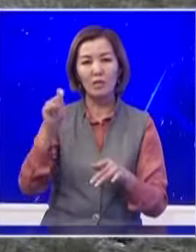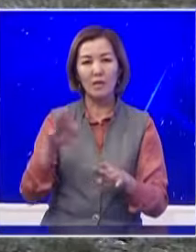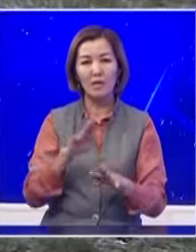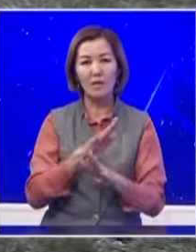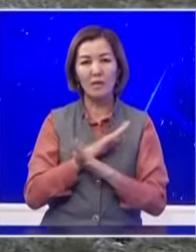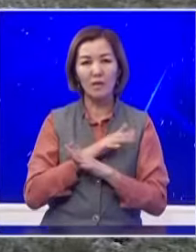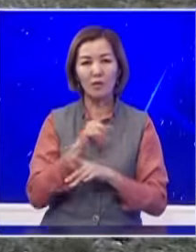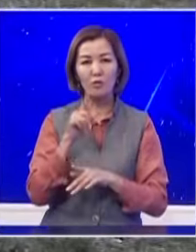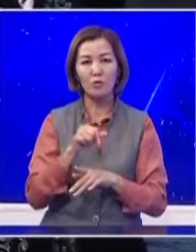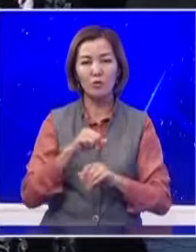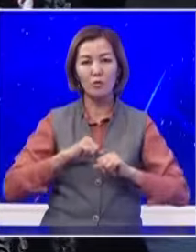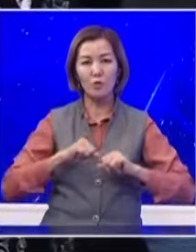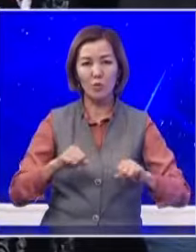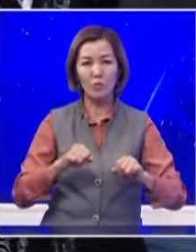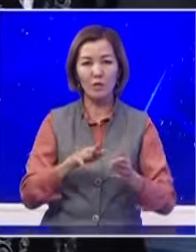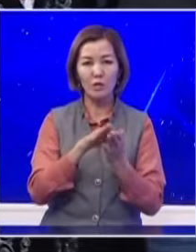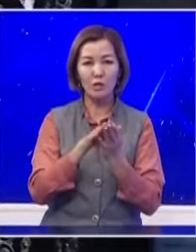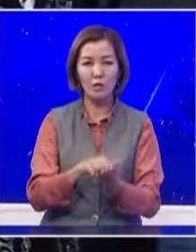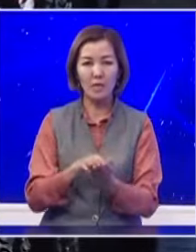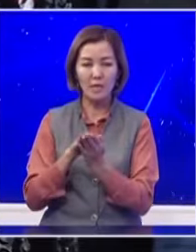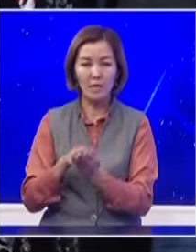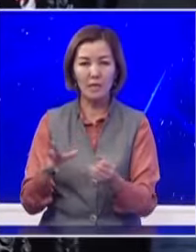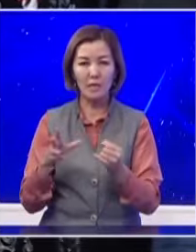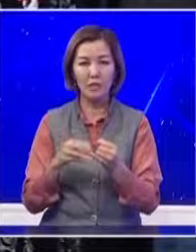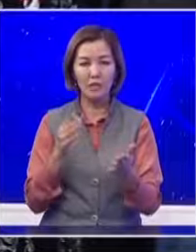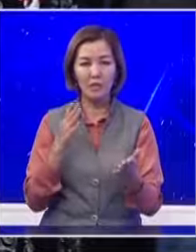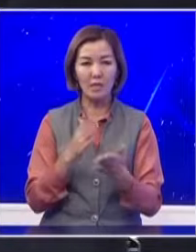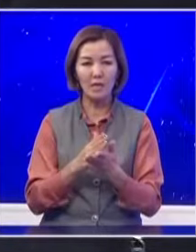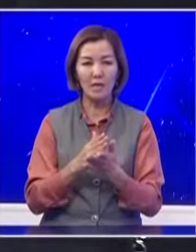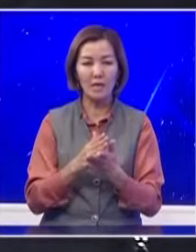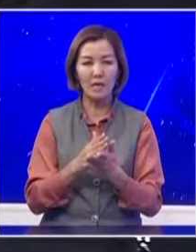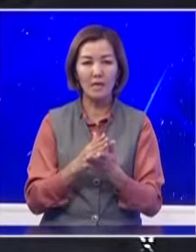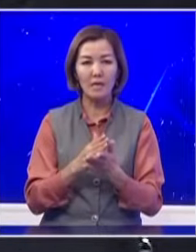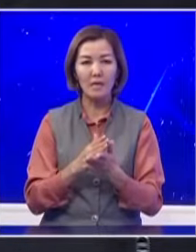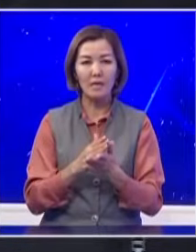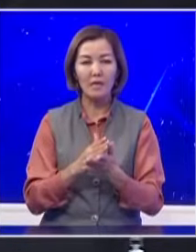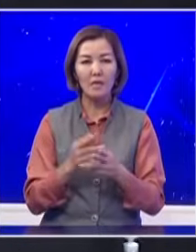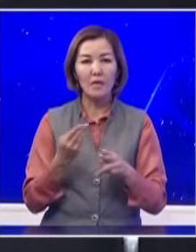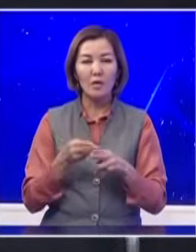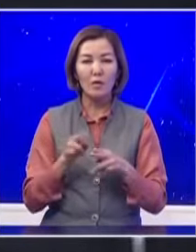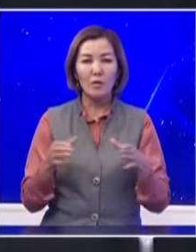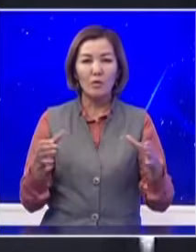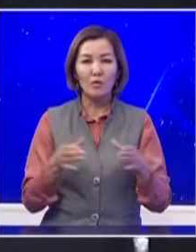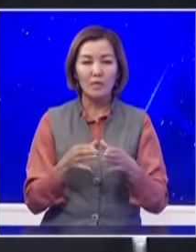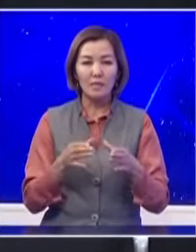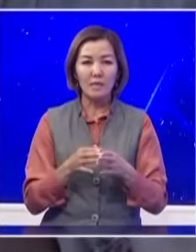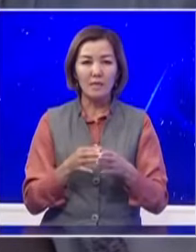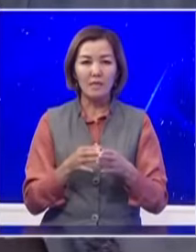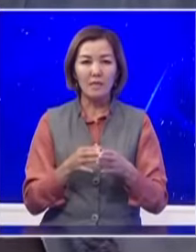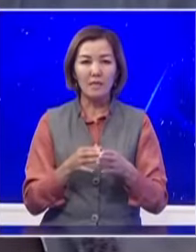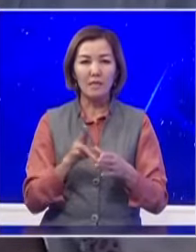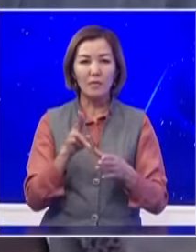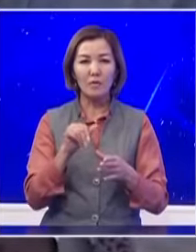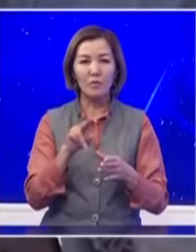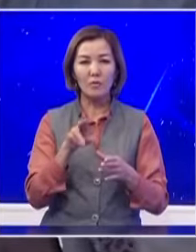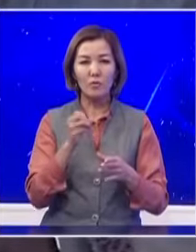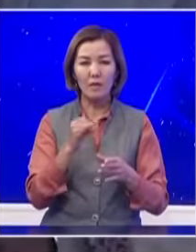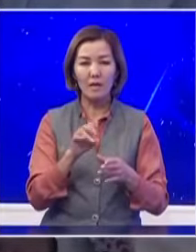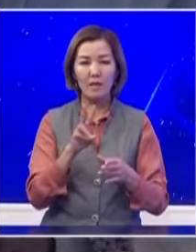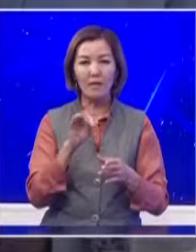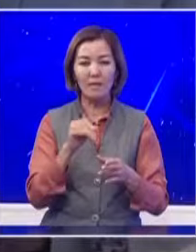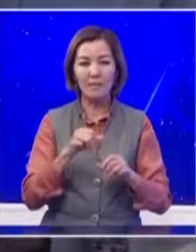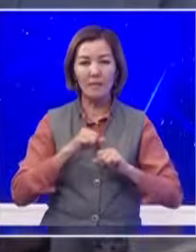100 жауынгердің жерленген жері. Тұтқиылдан тиген жаудың бетін қайтару үшін бұл жасақты Құдайназар батыр мен оның қызы Гүлайым бастап